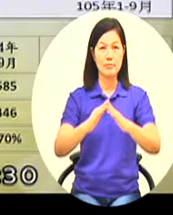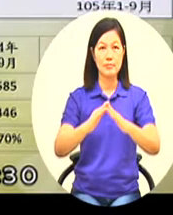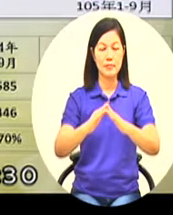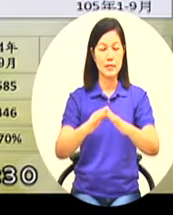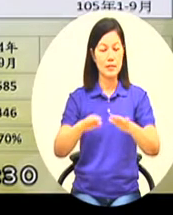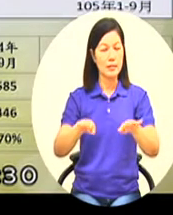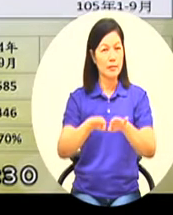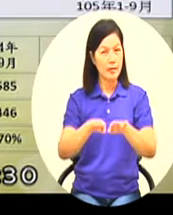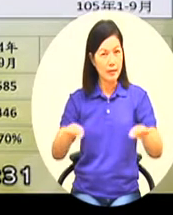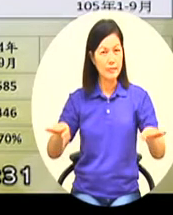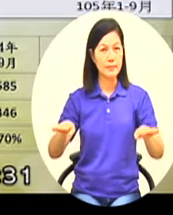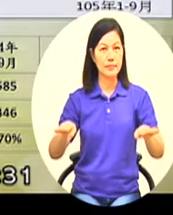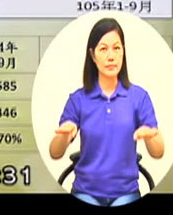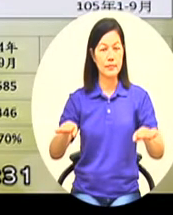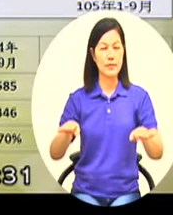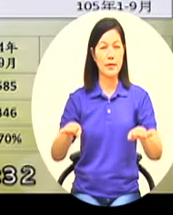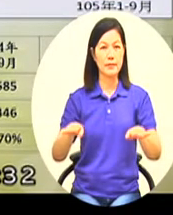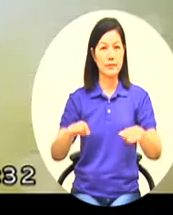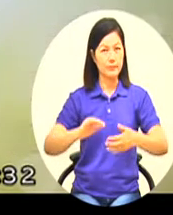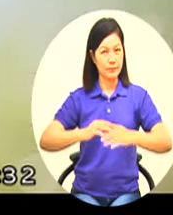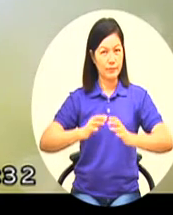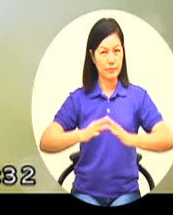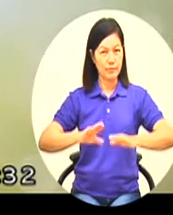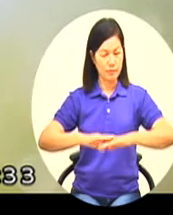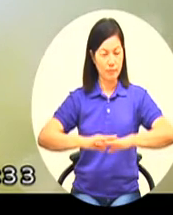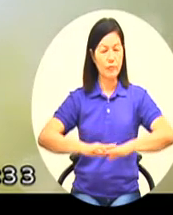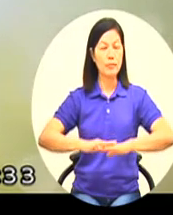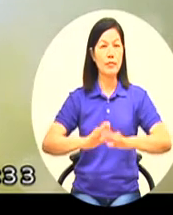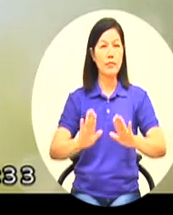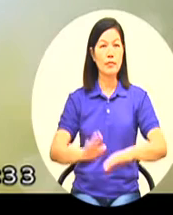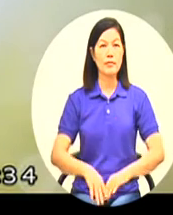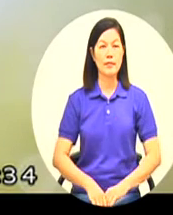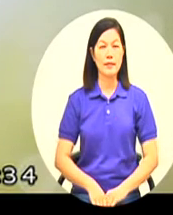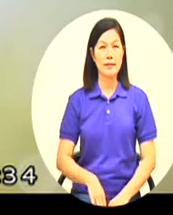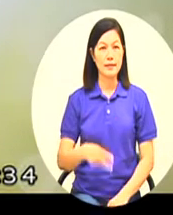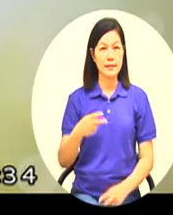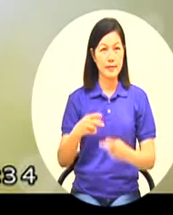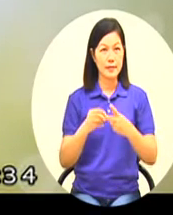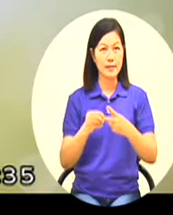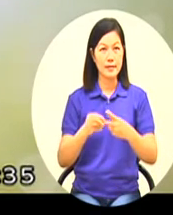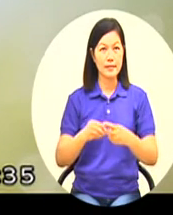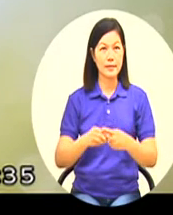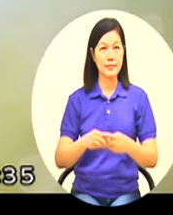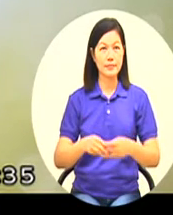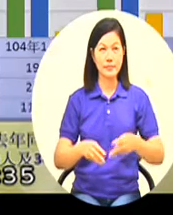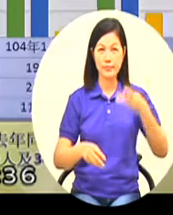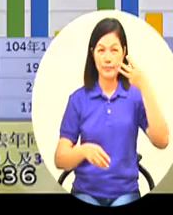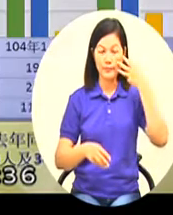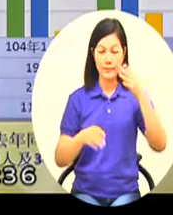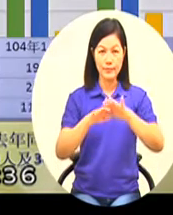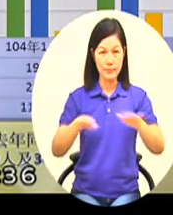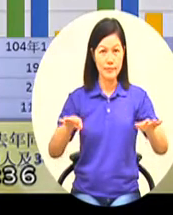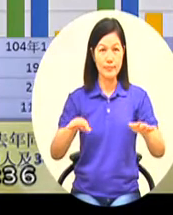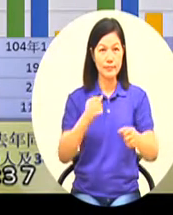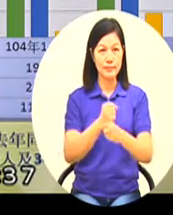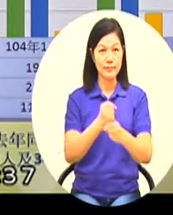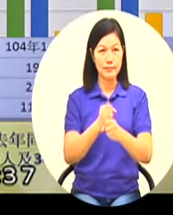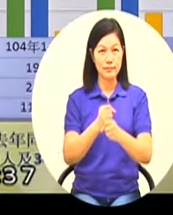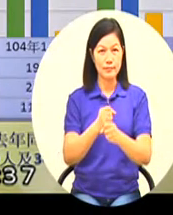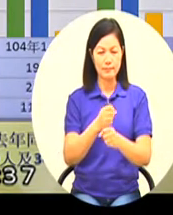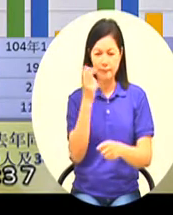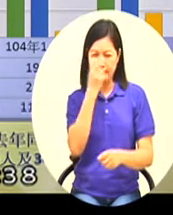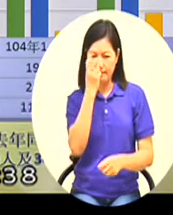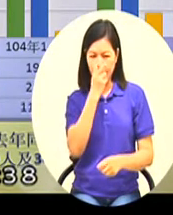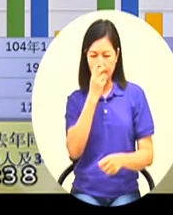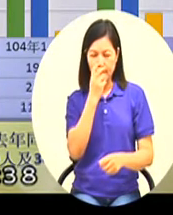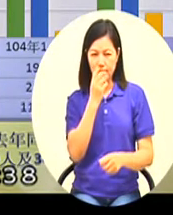的一个状况。第二个，在治安方面，目前的一个治安重点就是在查缉毒品